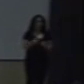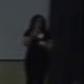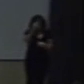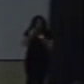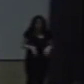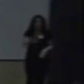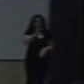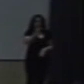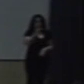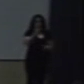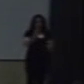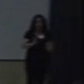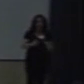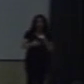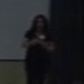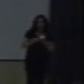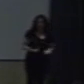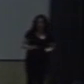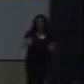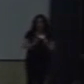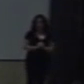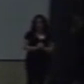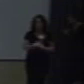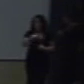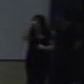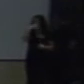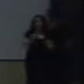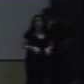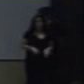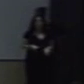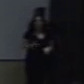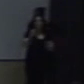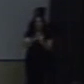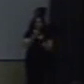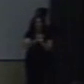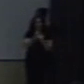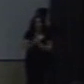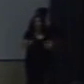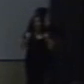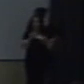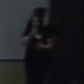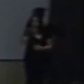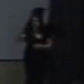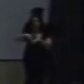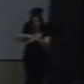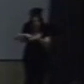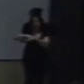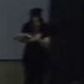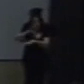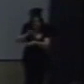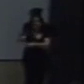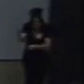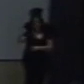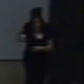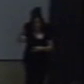no? No sé, jo crec que això és feina de les administracions de realment veure la situació actual i